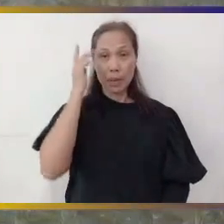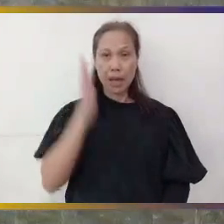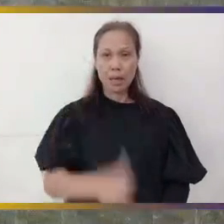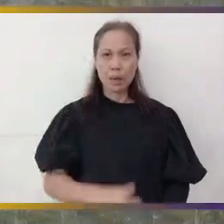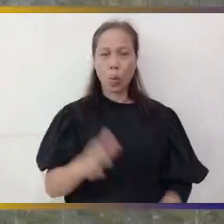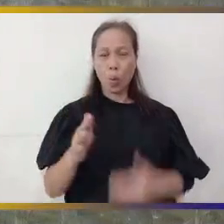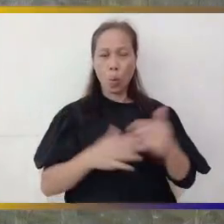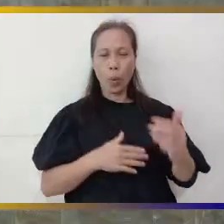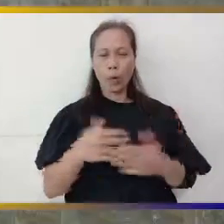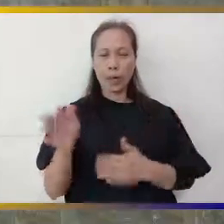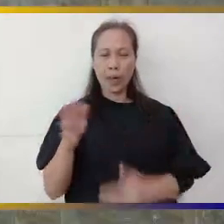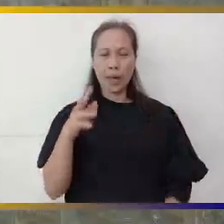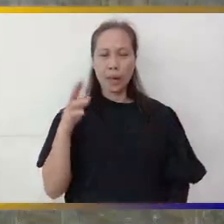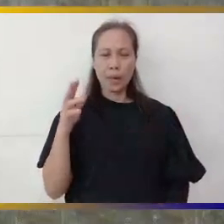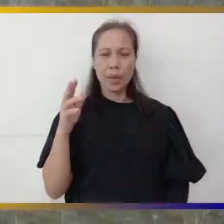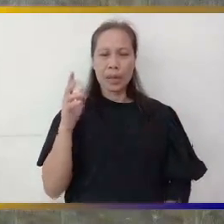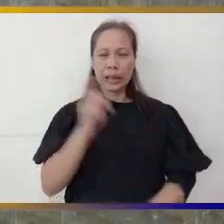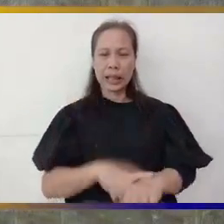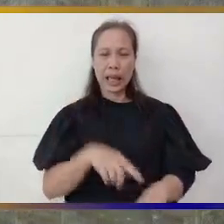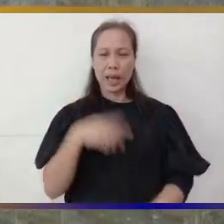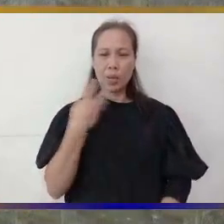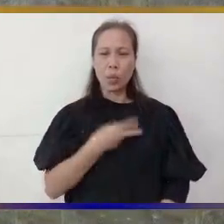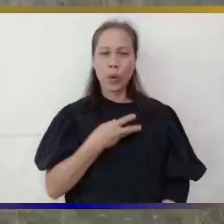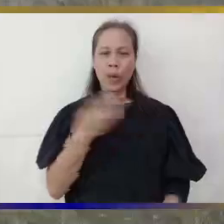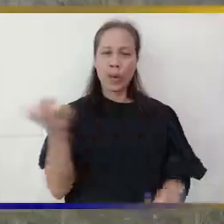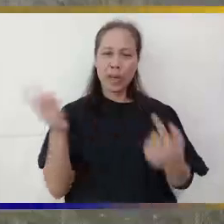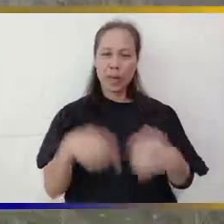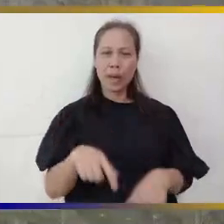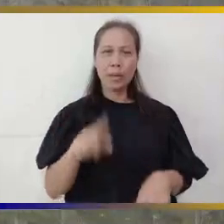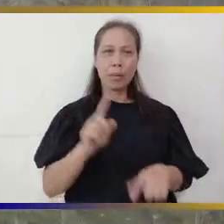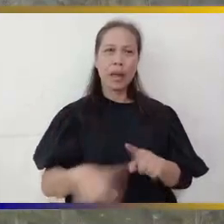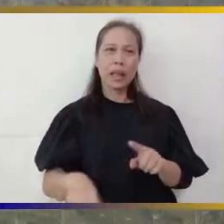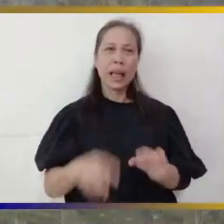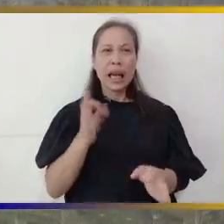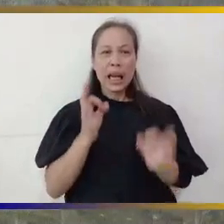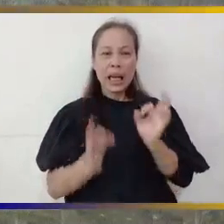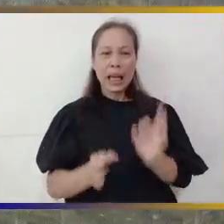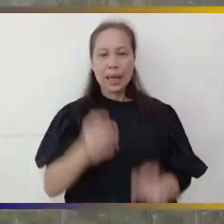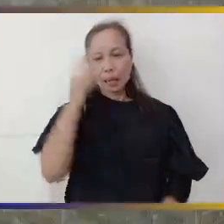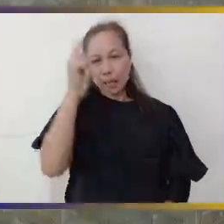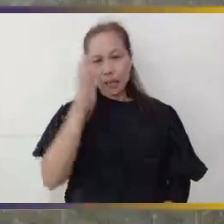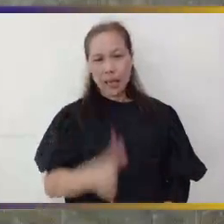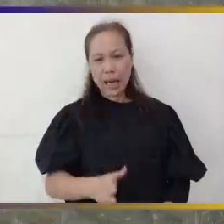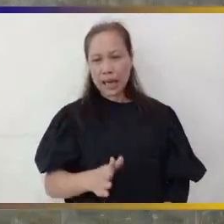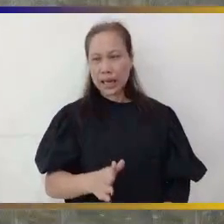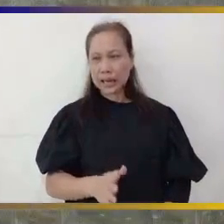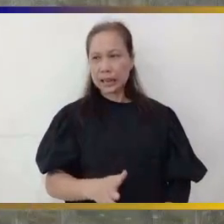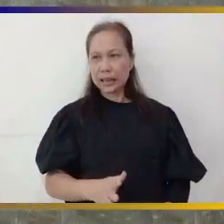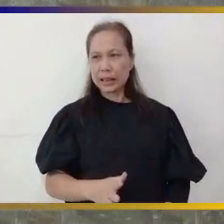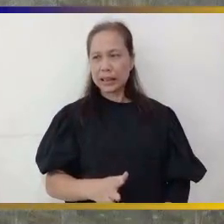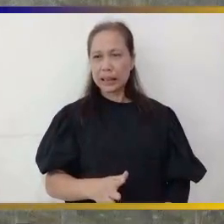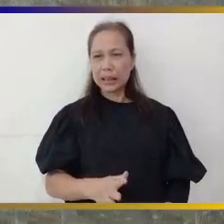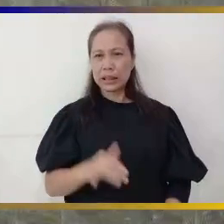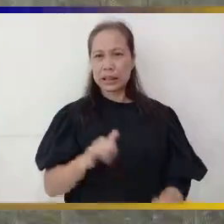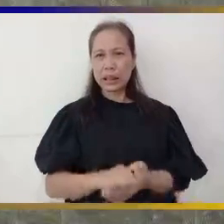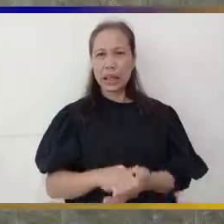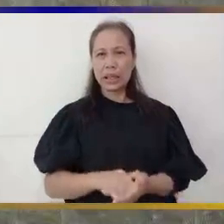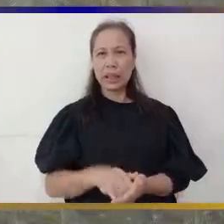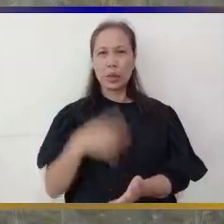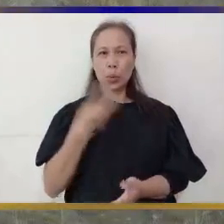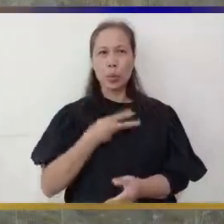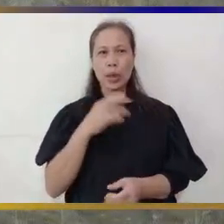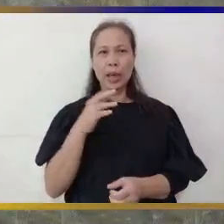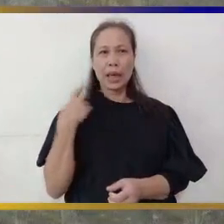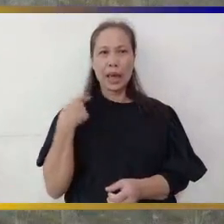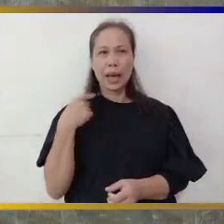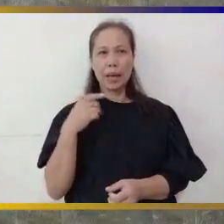ipi-pm rito pero pagka Panginoon pag araw na commitment natin yan sa Panginoon at 8:30 we should